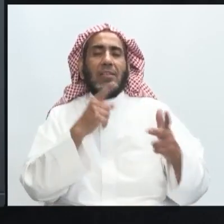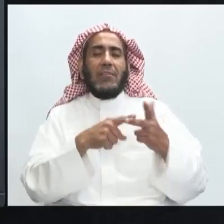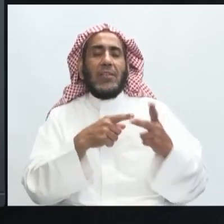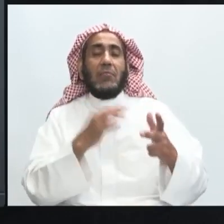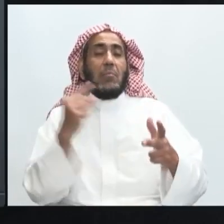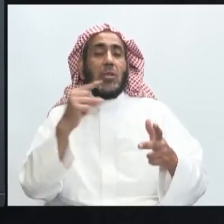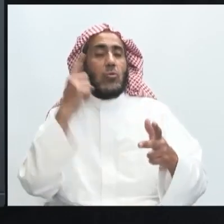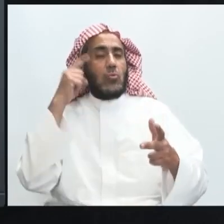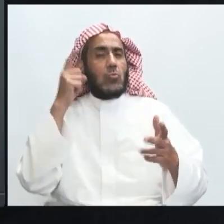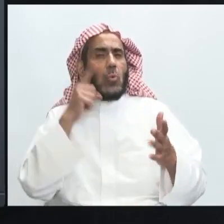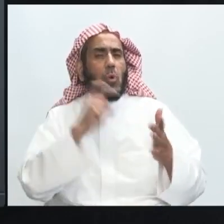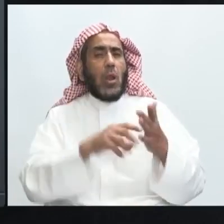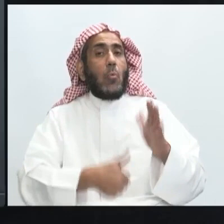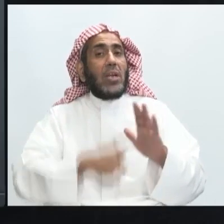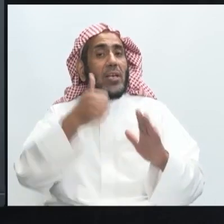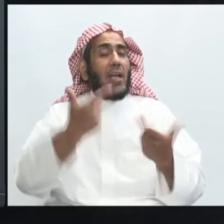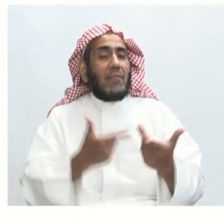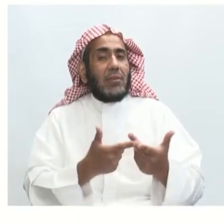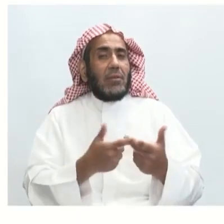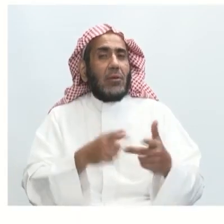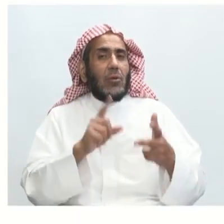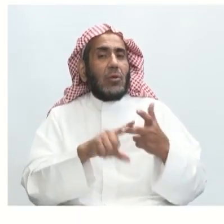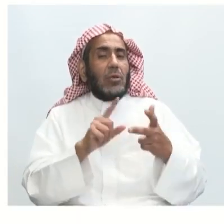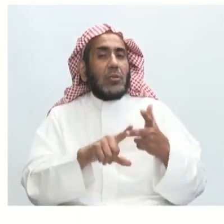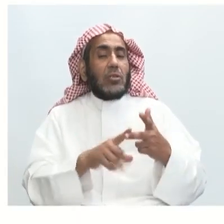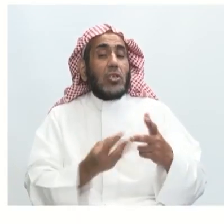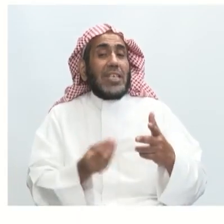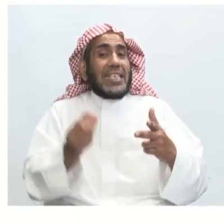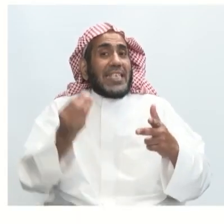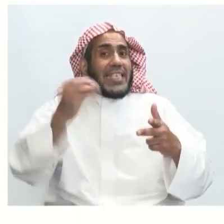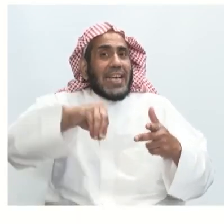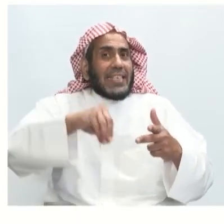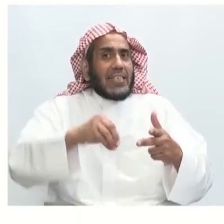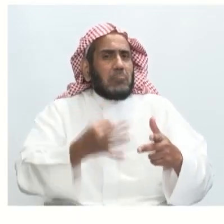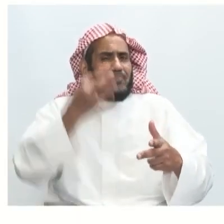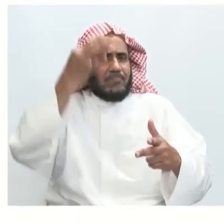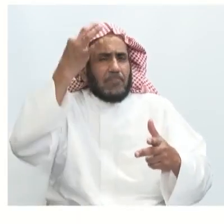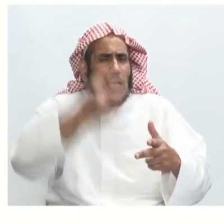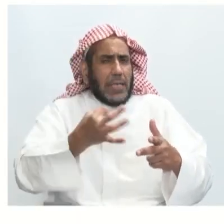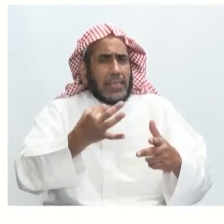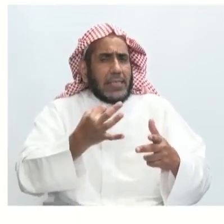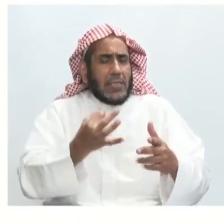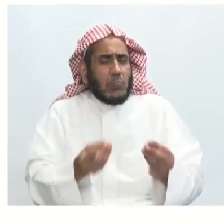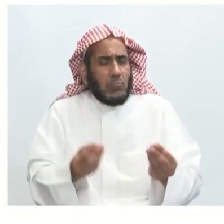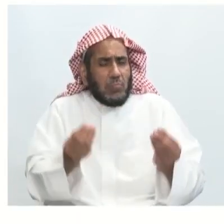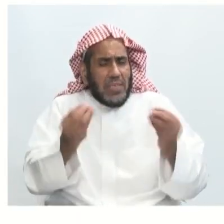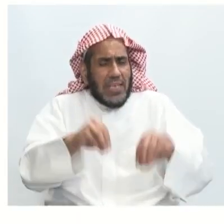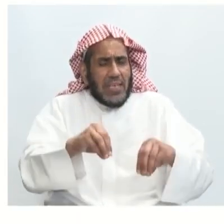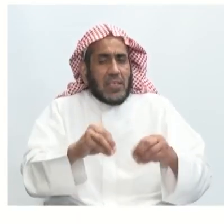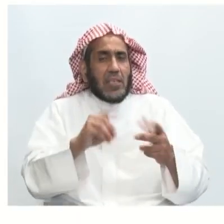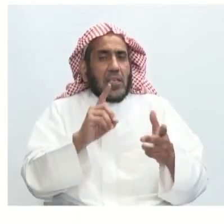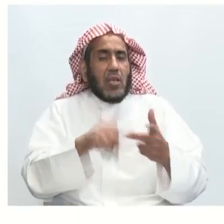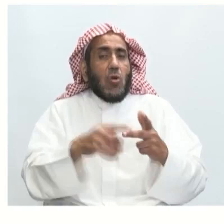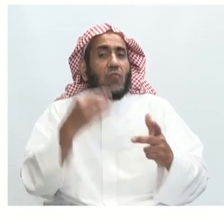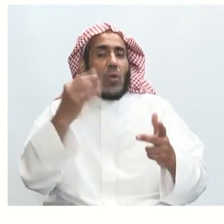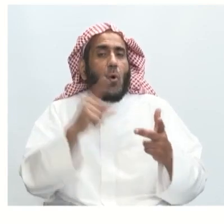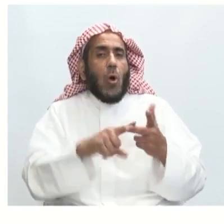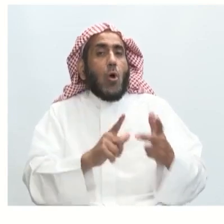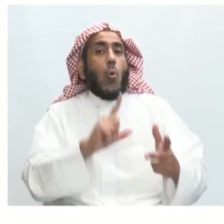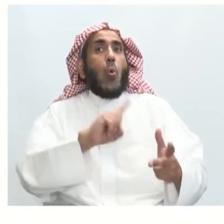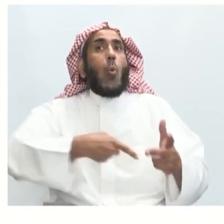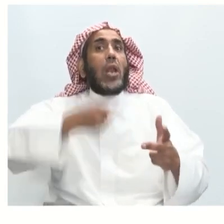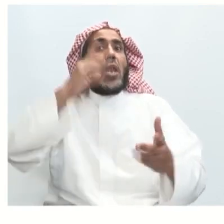ستفعل حتى تقنعه بانه نجح هنا ستحتاج الى زياده تاكيد تحتاج الى زياده تاكيد للثالثه تقول